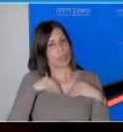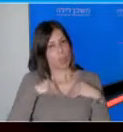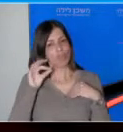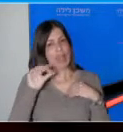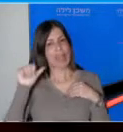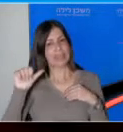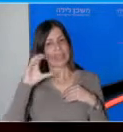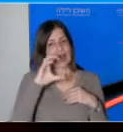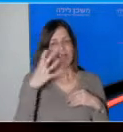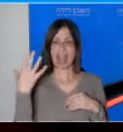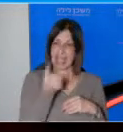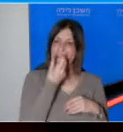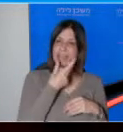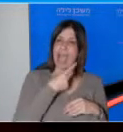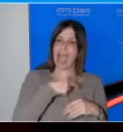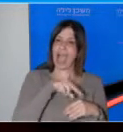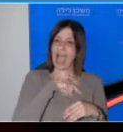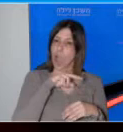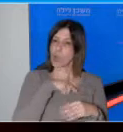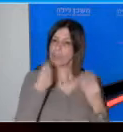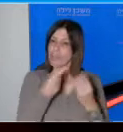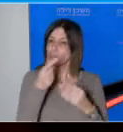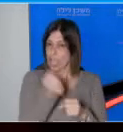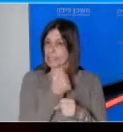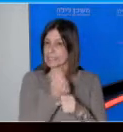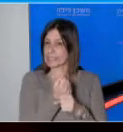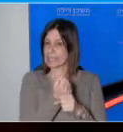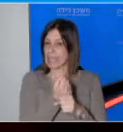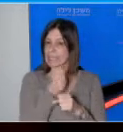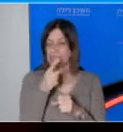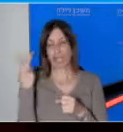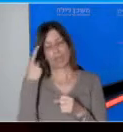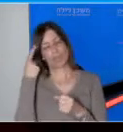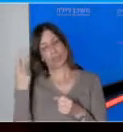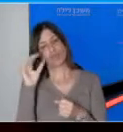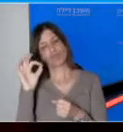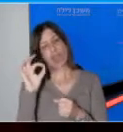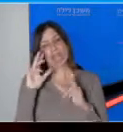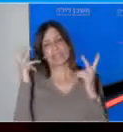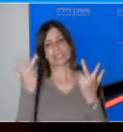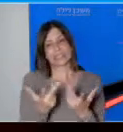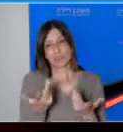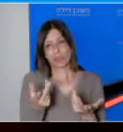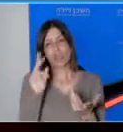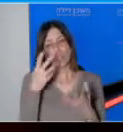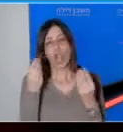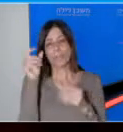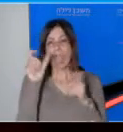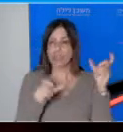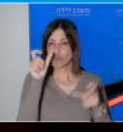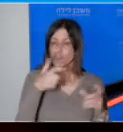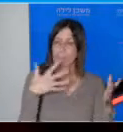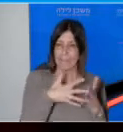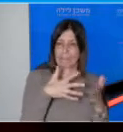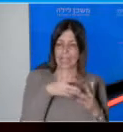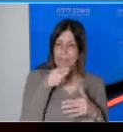אתי קרייף לקחת אחריות על הדברים שהיא עשתה, זה כמובן לשיקול דעתו של הציבור, ויש הרבה אנשים שמבקרים את זה,